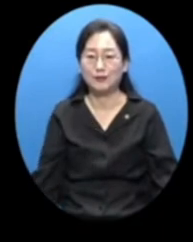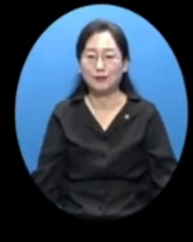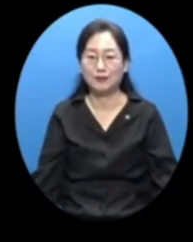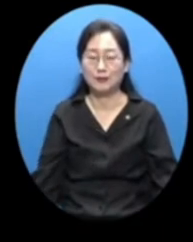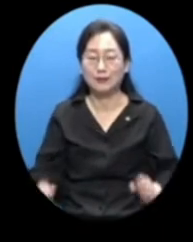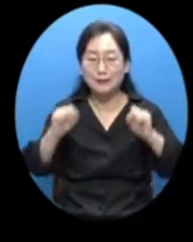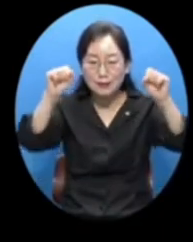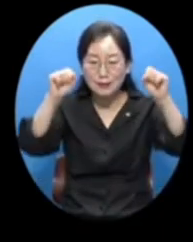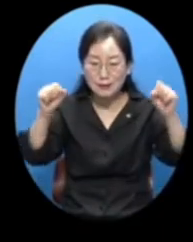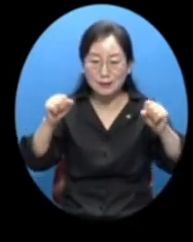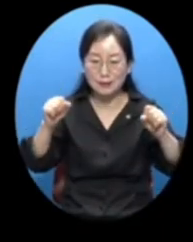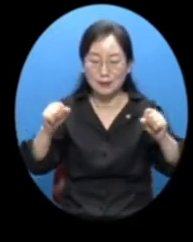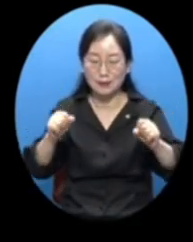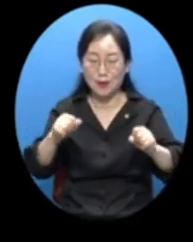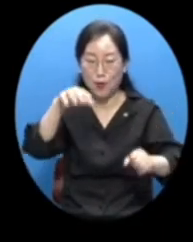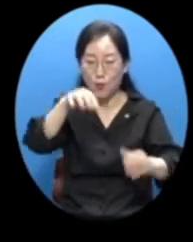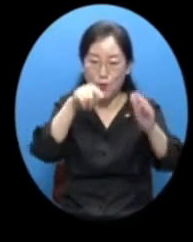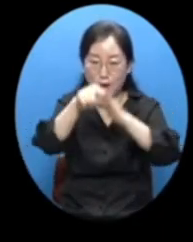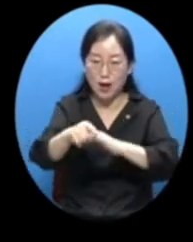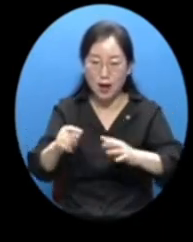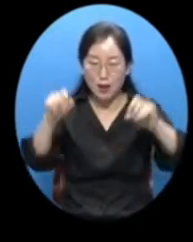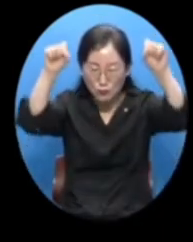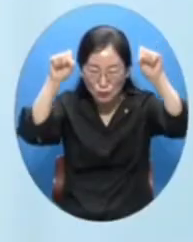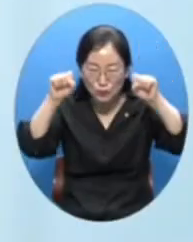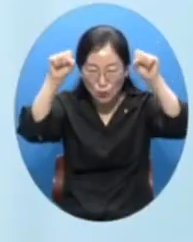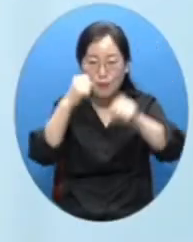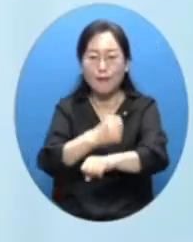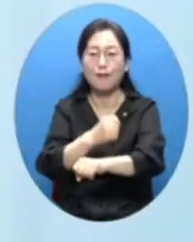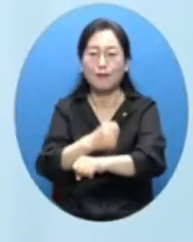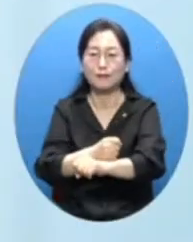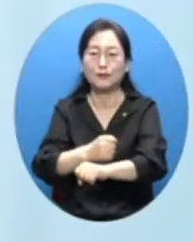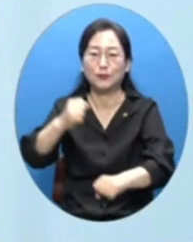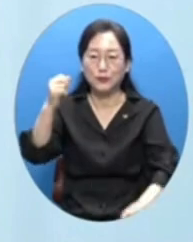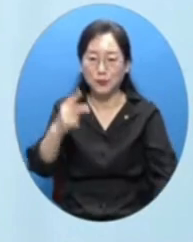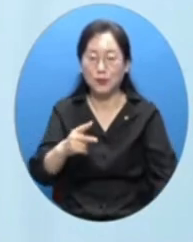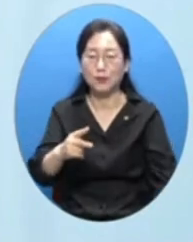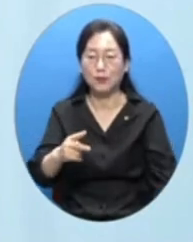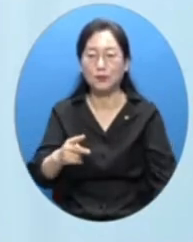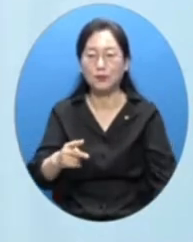체력 단련장 가서 온갖 운동기구에 매달리기도 하고 그 다음에